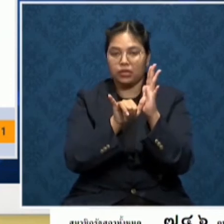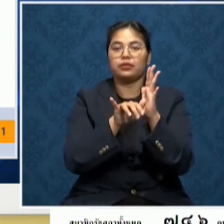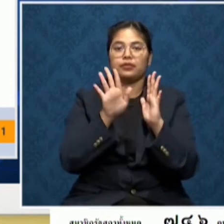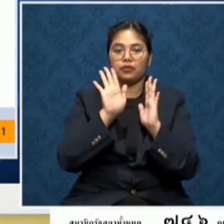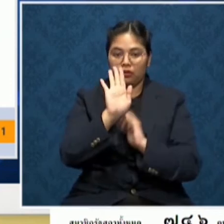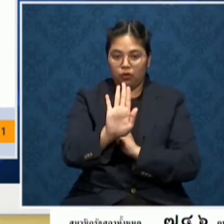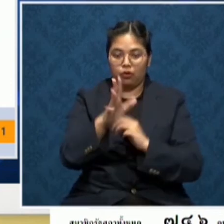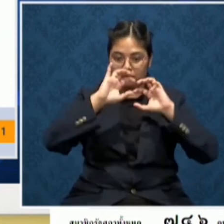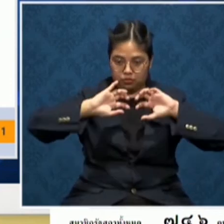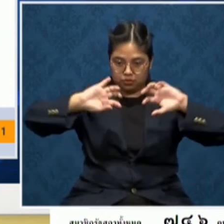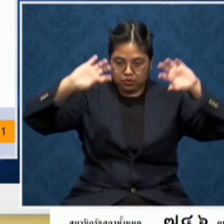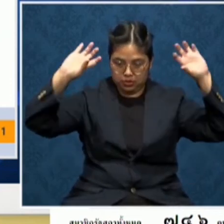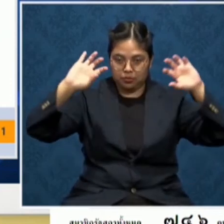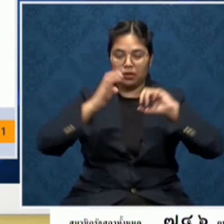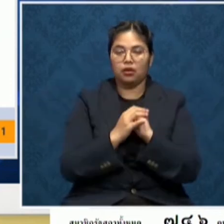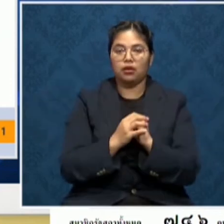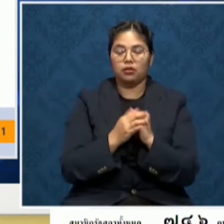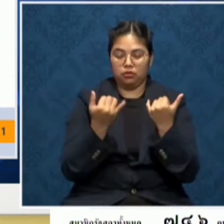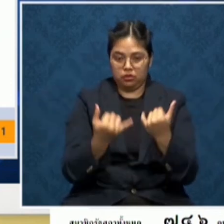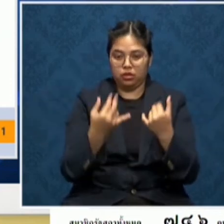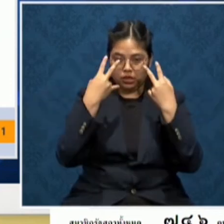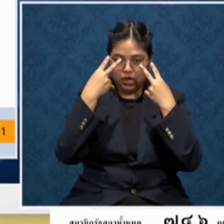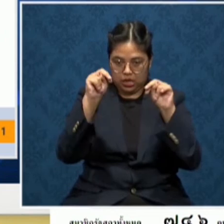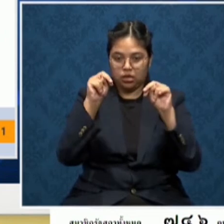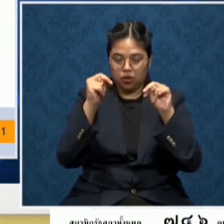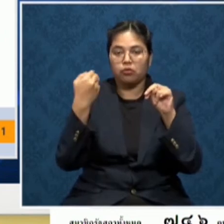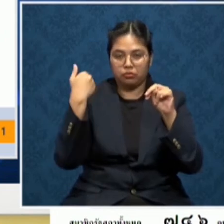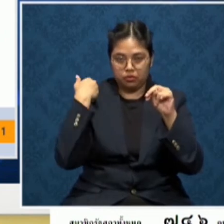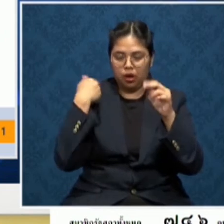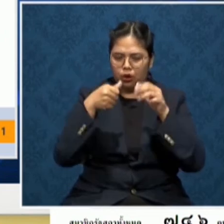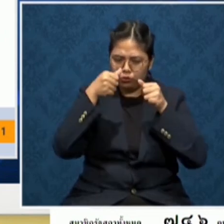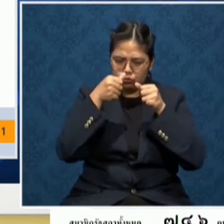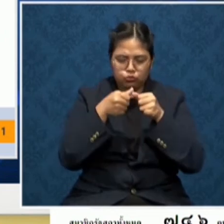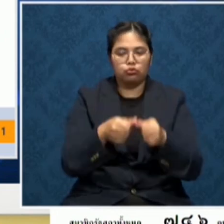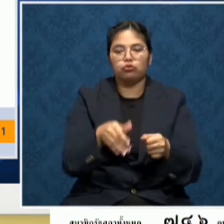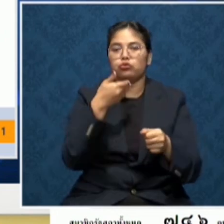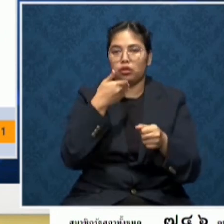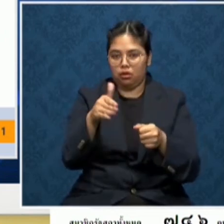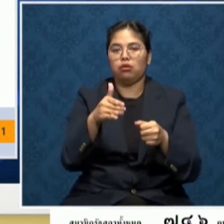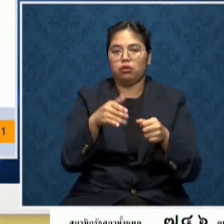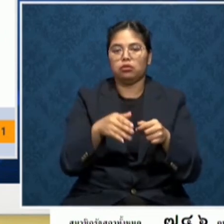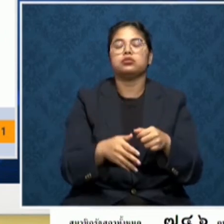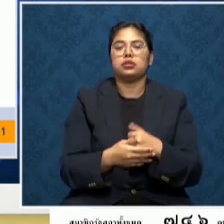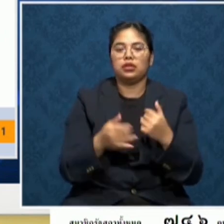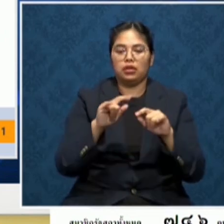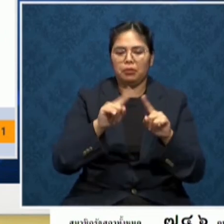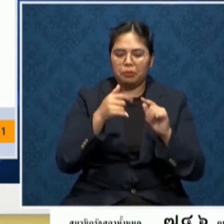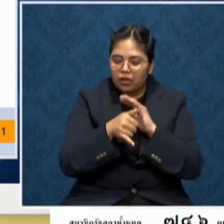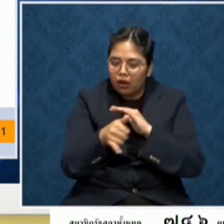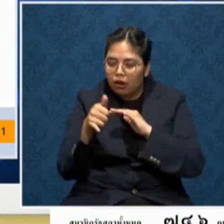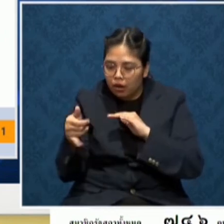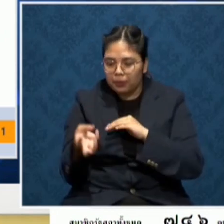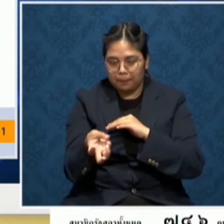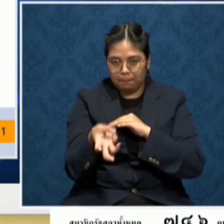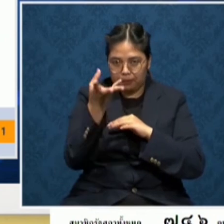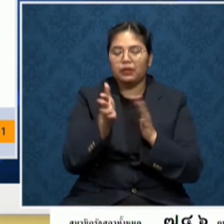ครับท่านนายกท่านอยู่ตลอดนะครับท่านออกไปปีธุระเพียงเล็กน้อยและท่านก็กลับมาอยู่และรับฟังตลอดขอชื่นชมเป็นพิเ